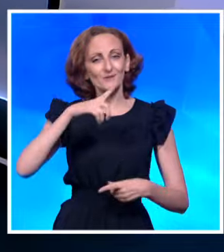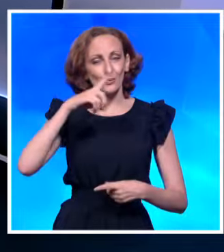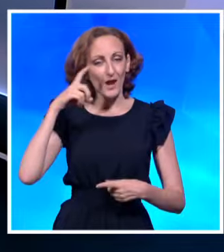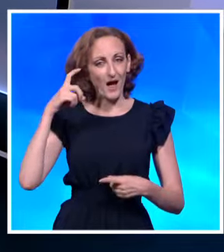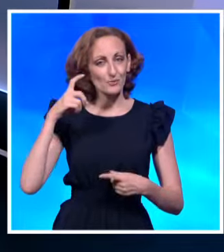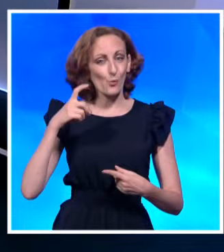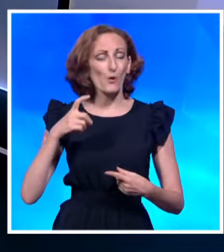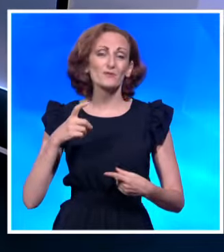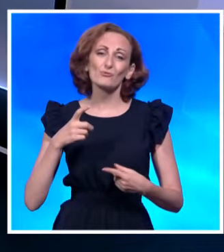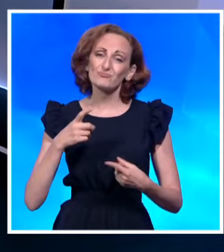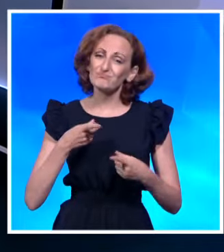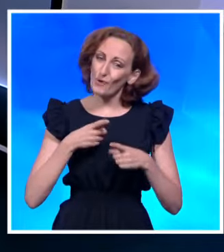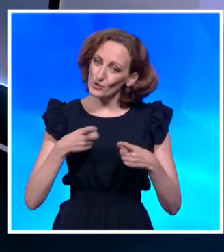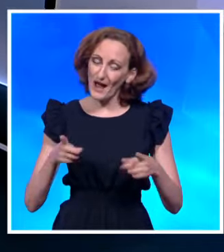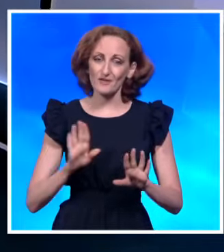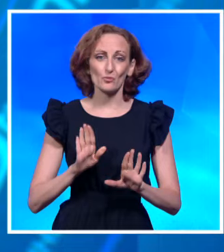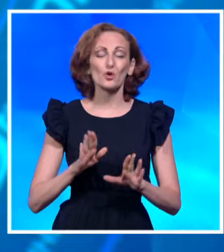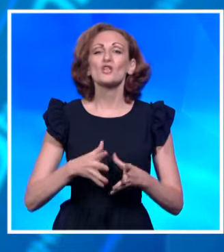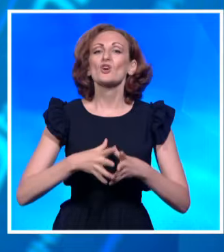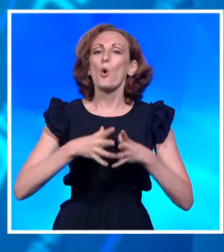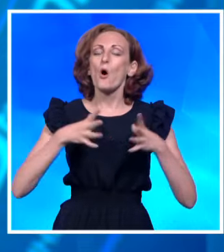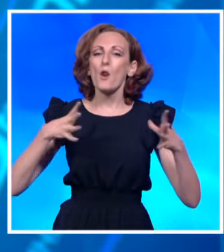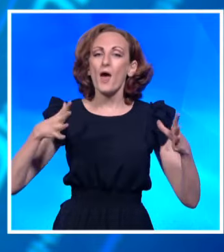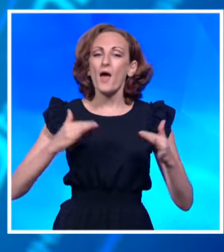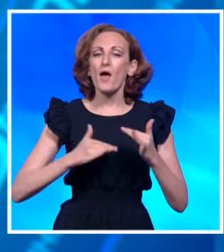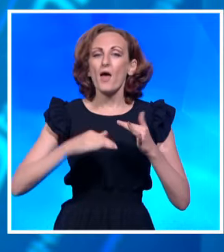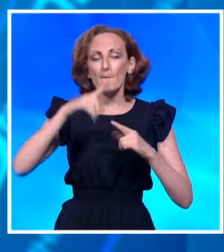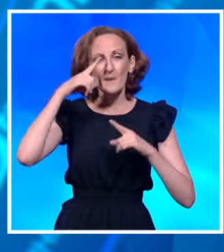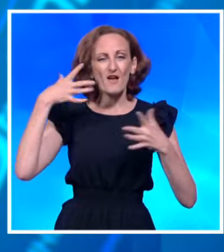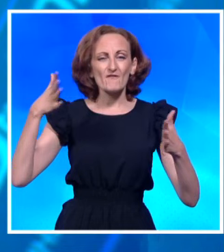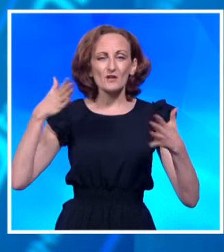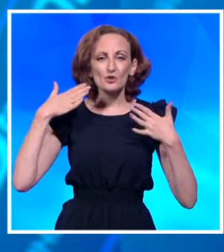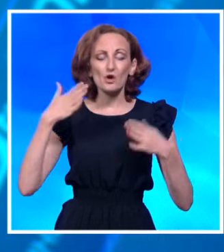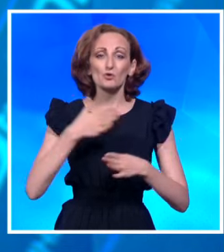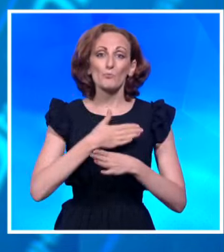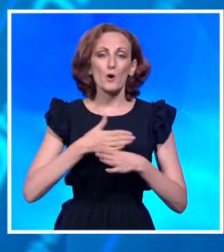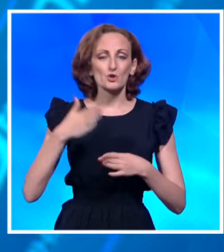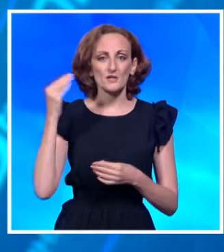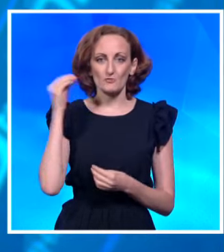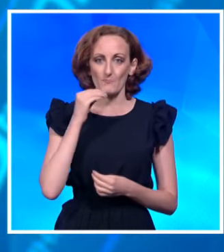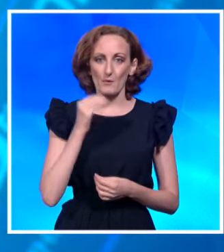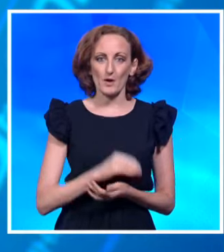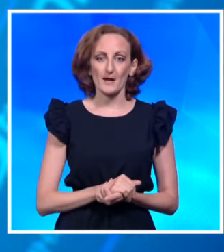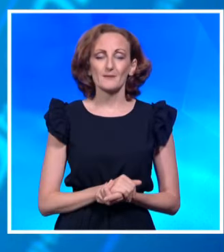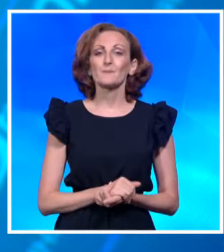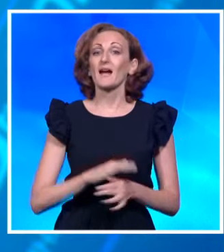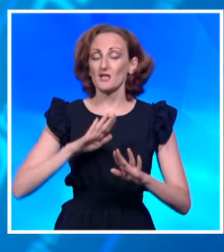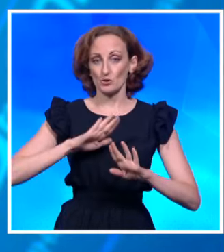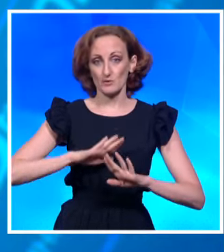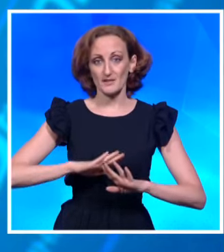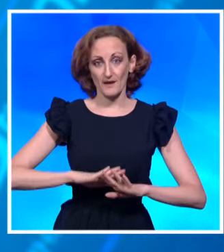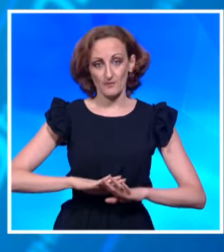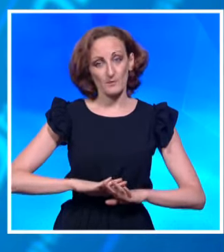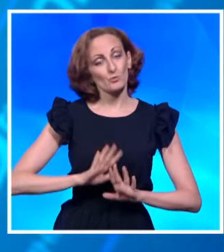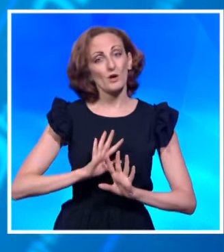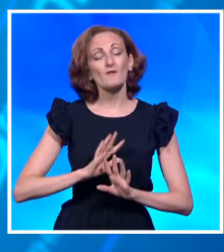по-рядко, така до големи горещини, което се случва по-често в нашата страна. Така че оставаме в умерения климатичен